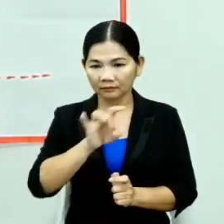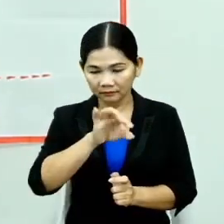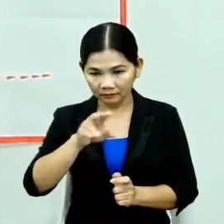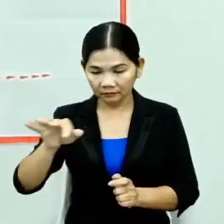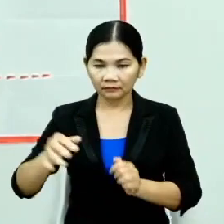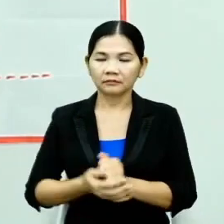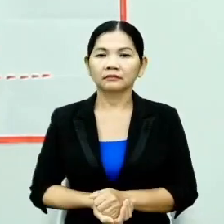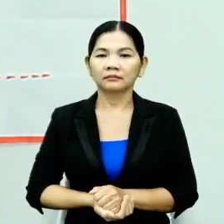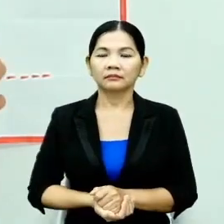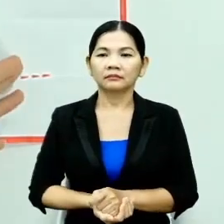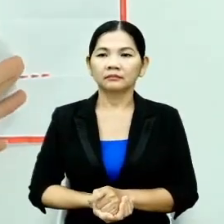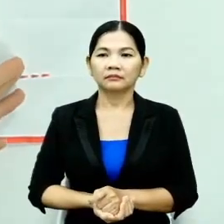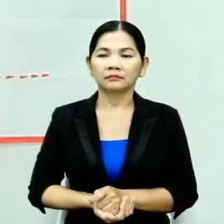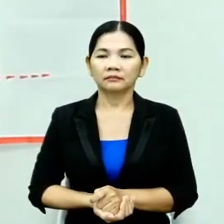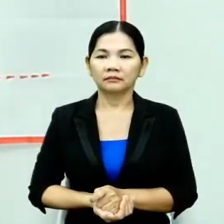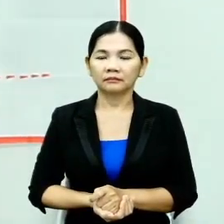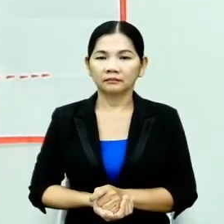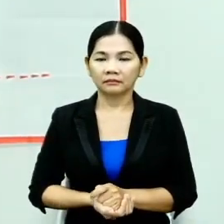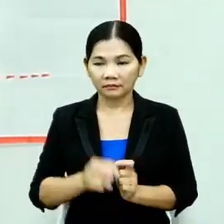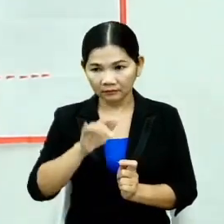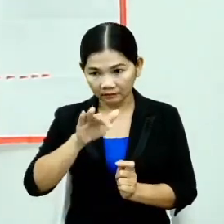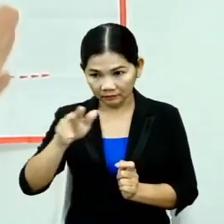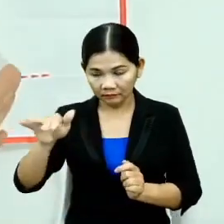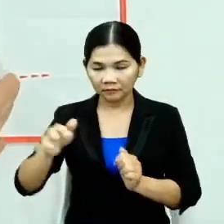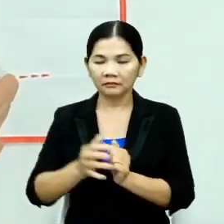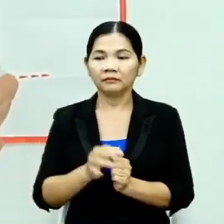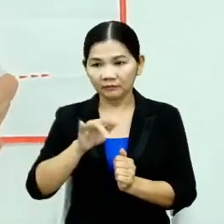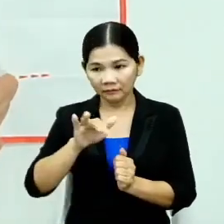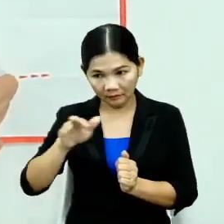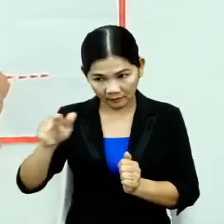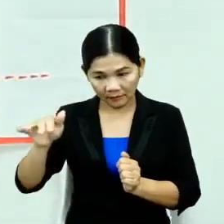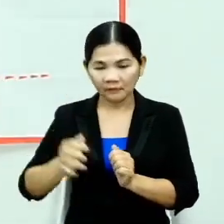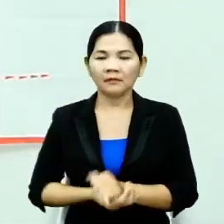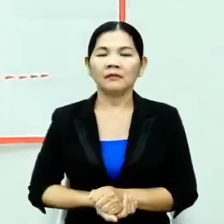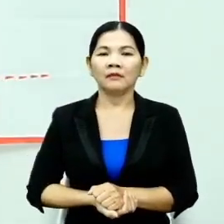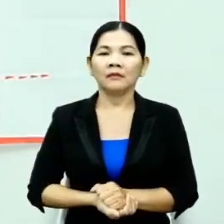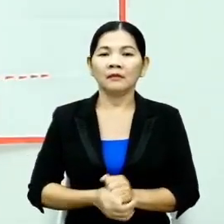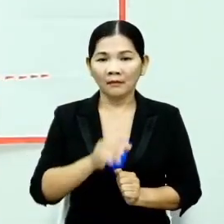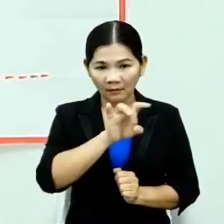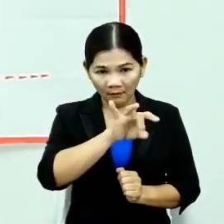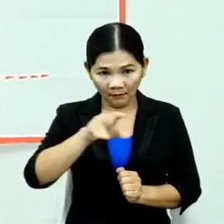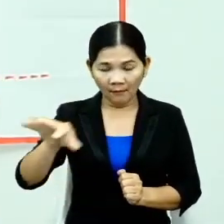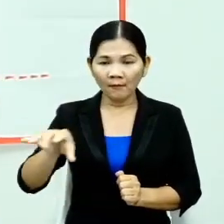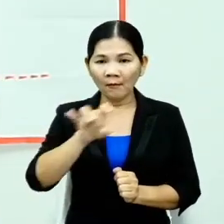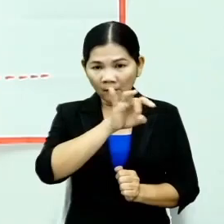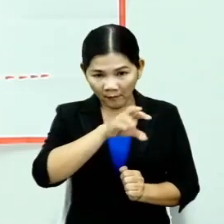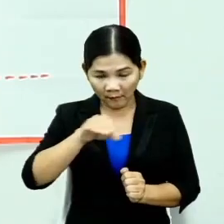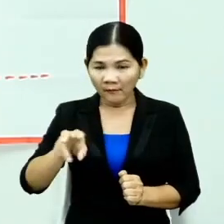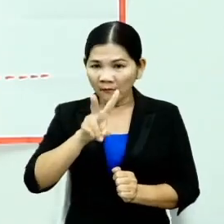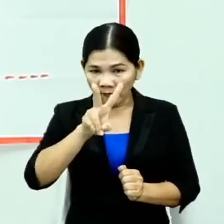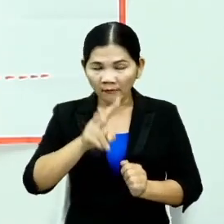យកូនត្រូវចាបំពេញព្យញ្ជនៈនេះក៏ព្យញ្ជនៈនេះក៏ព្យញ្ជនៈណា